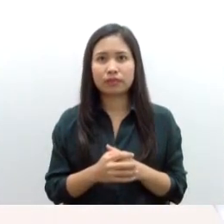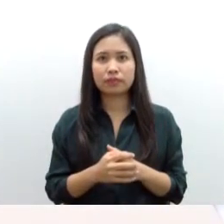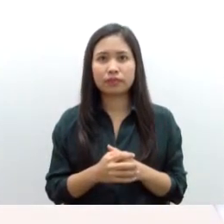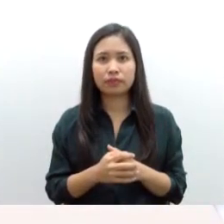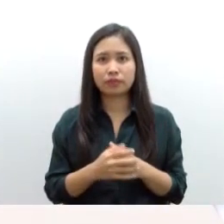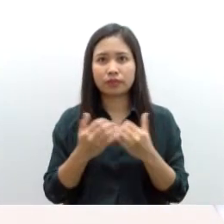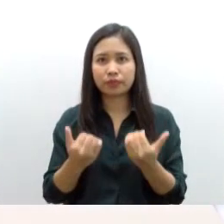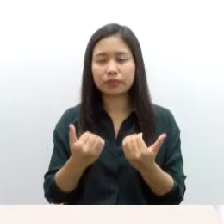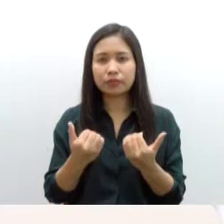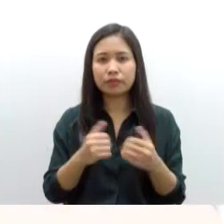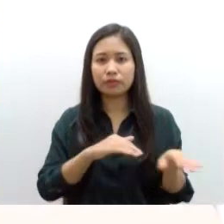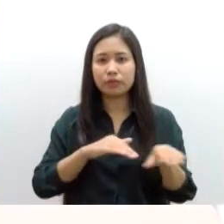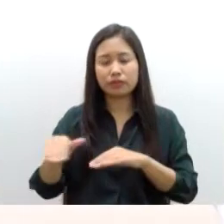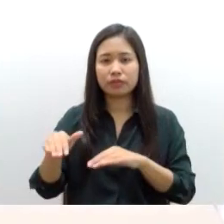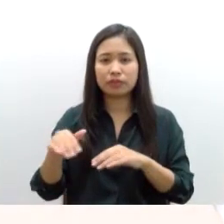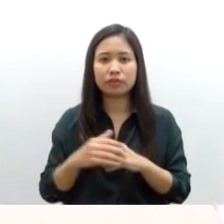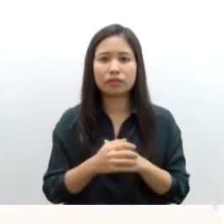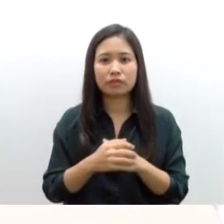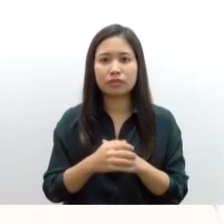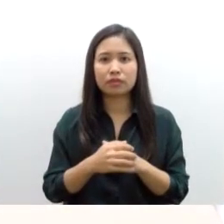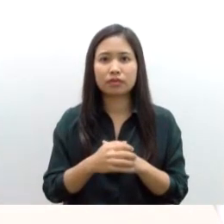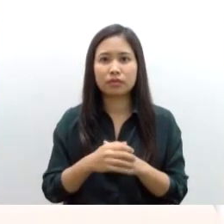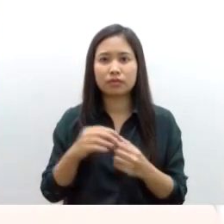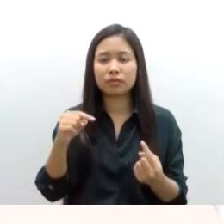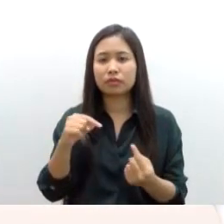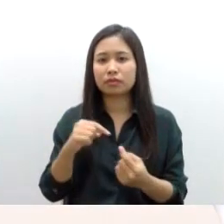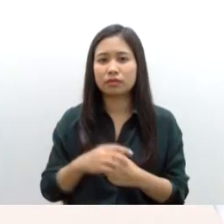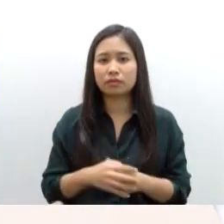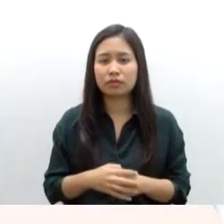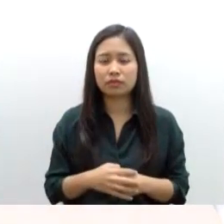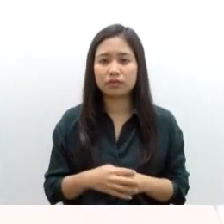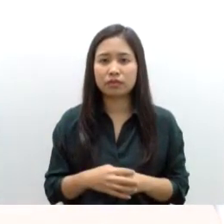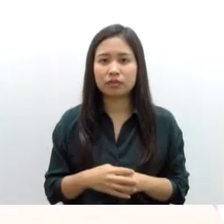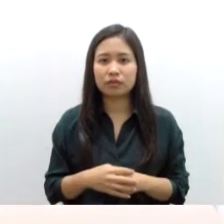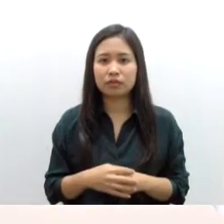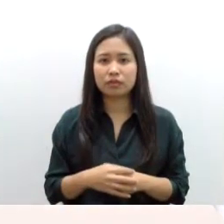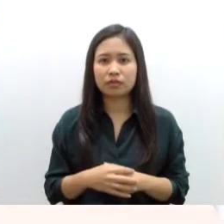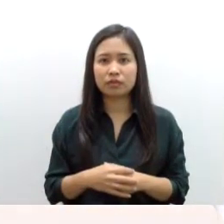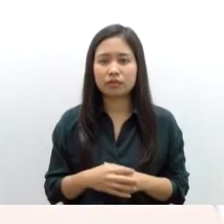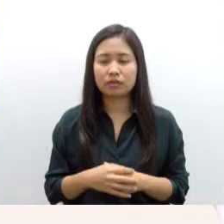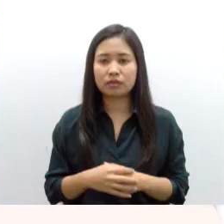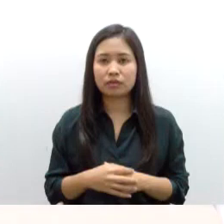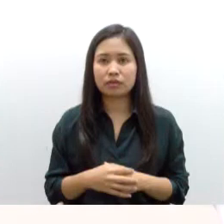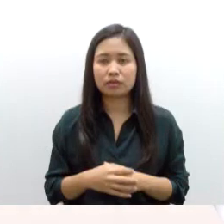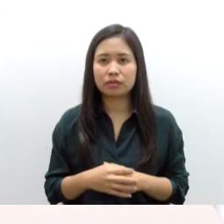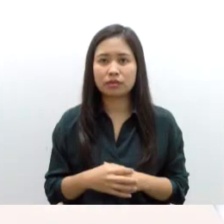การเตรียมความพร้อมในการจัดการเรียนการสอนทางไกลนะครับก็คือตั้งแต่วันที่18พฤษภาค